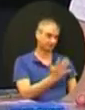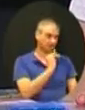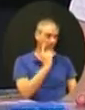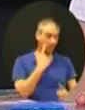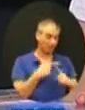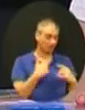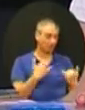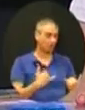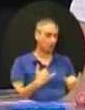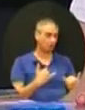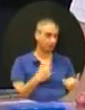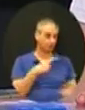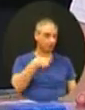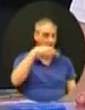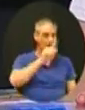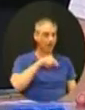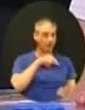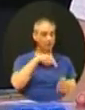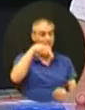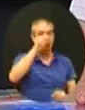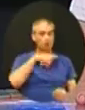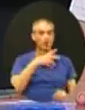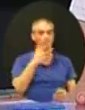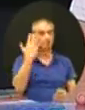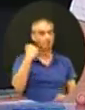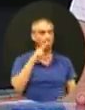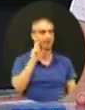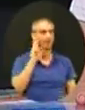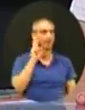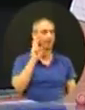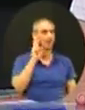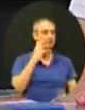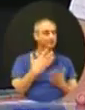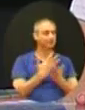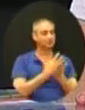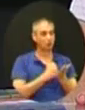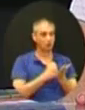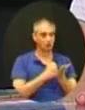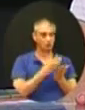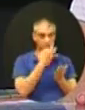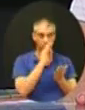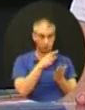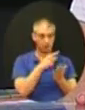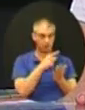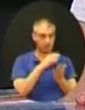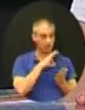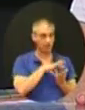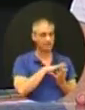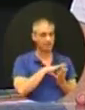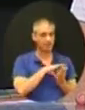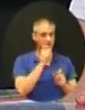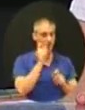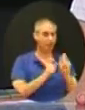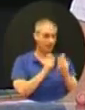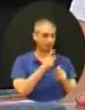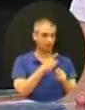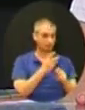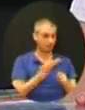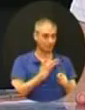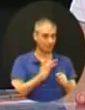נכון להיום, מראשון בינואר, הדיסריגרד, זאת אומרת הסכום שמותר להרוויח לבן אדם